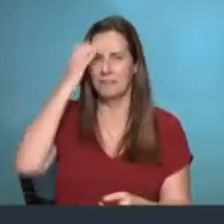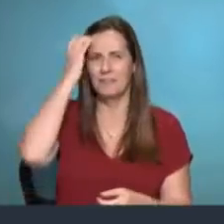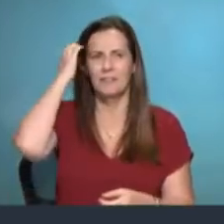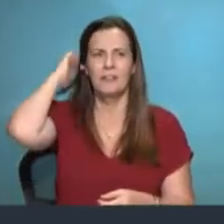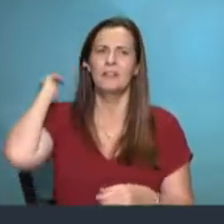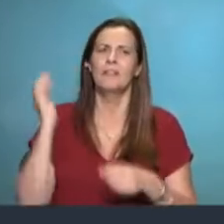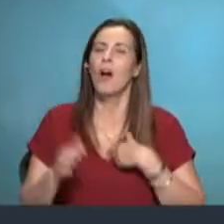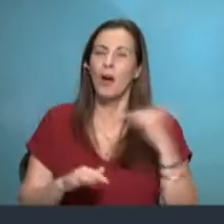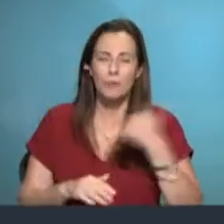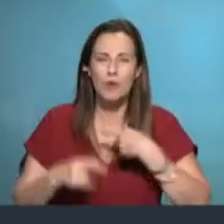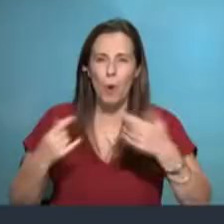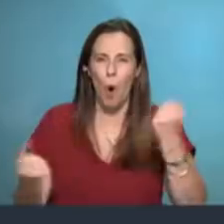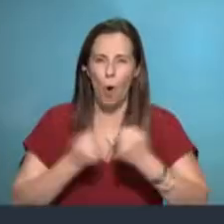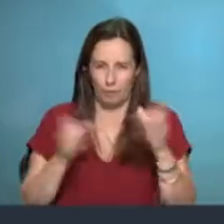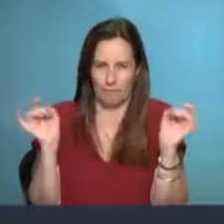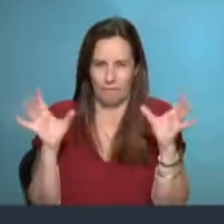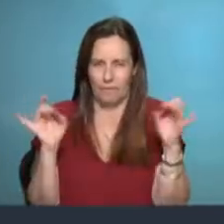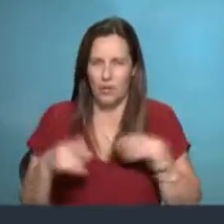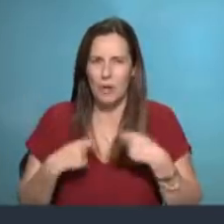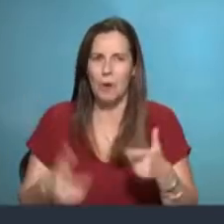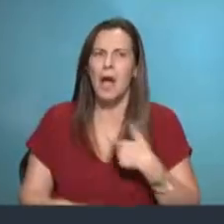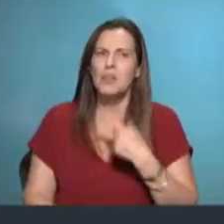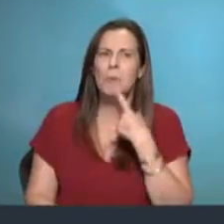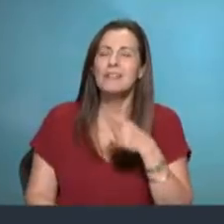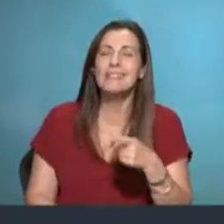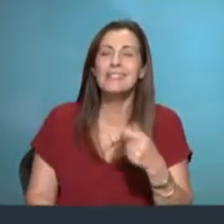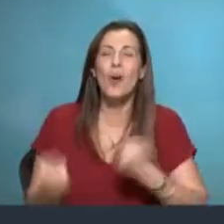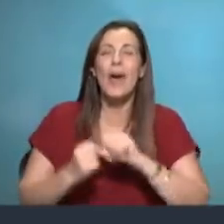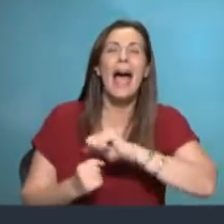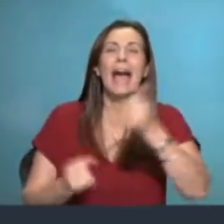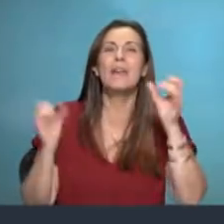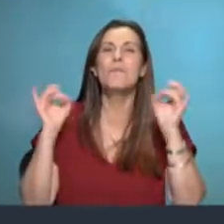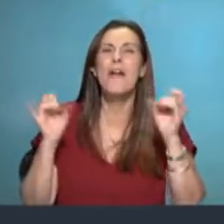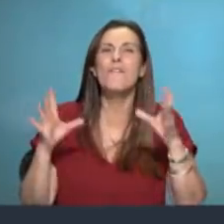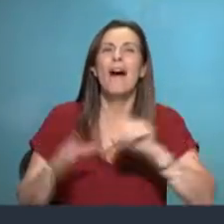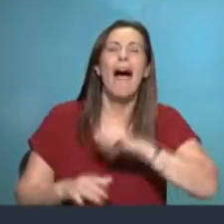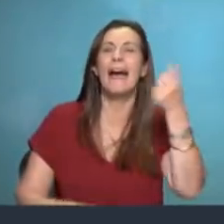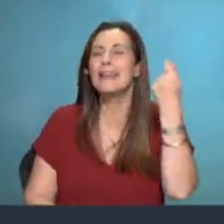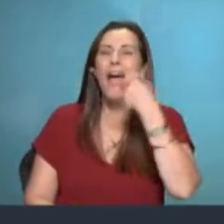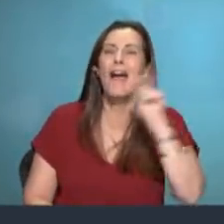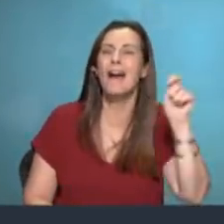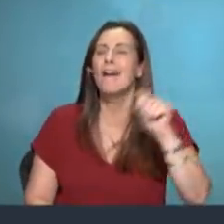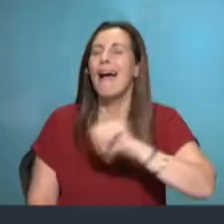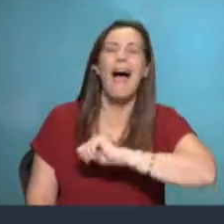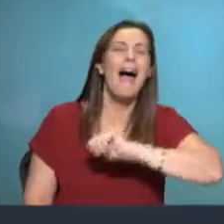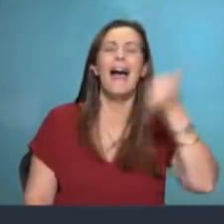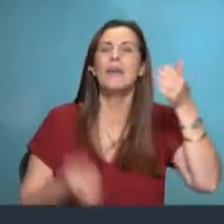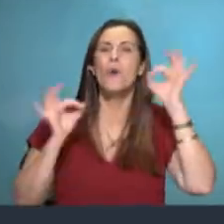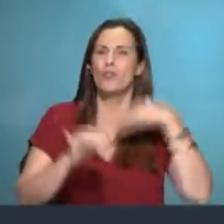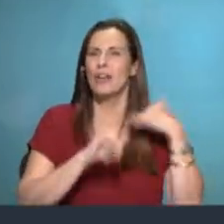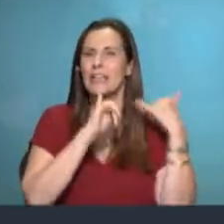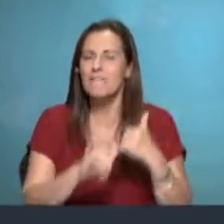פעם שאני מוכר אוטו יוקרתי, אז אני אומר, זה האוטו הכי מפואר, הכי יקר, הכי מיוחד